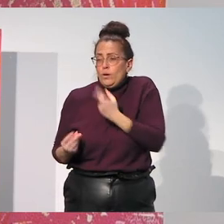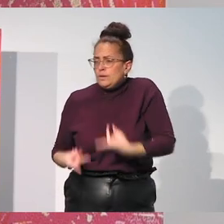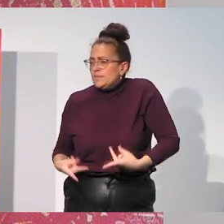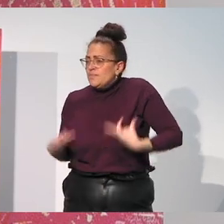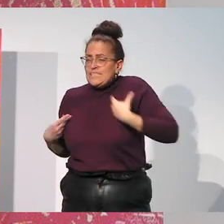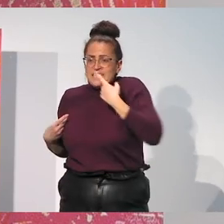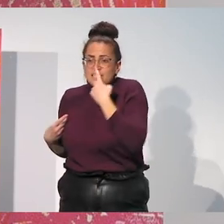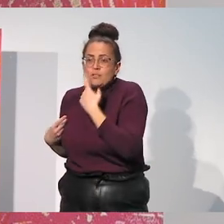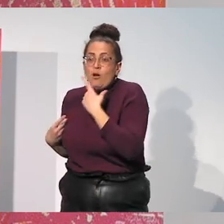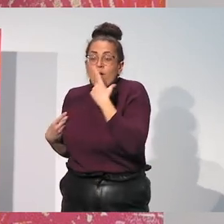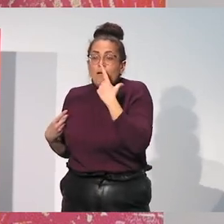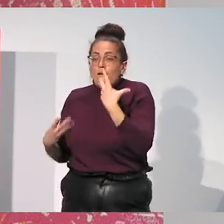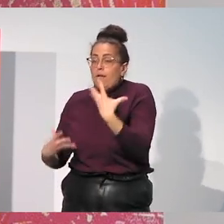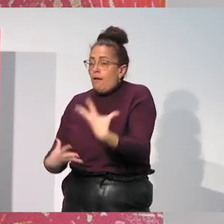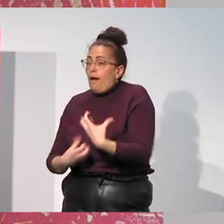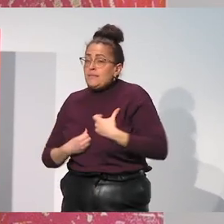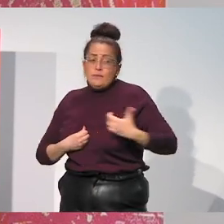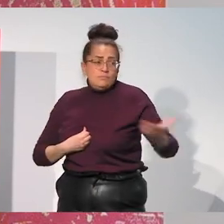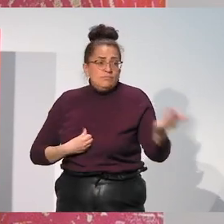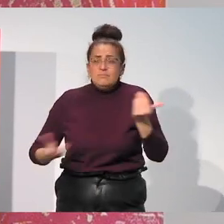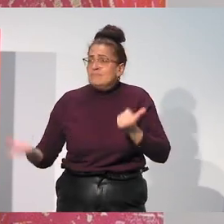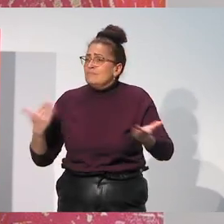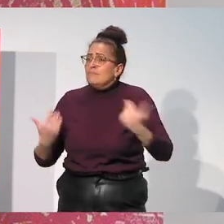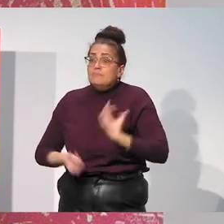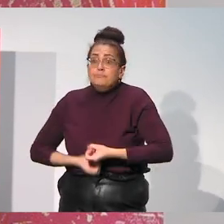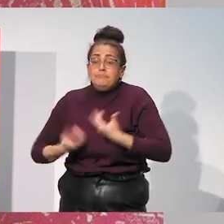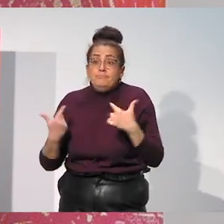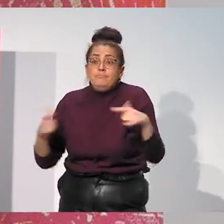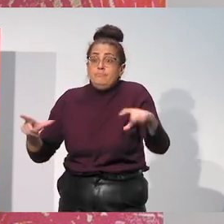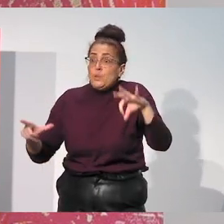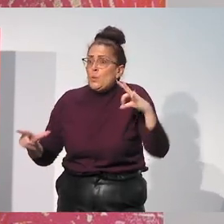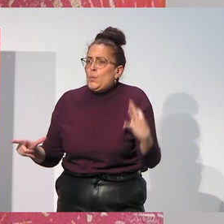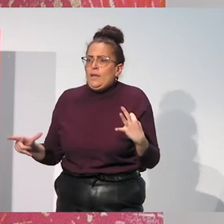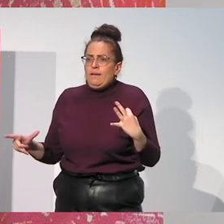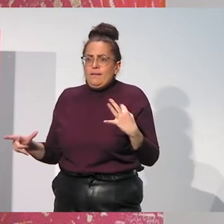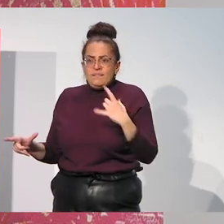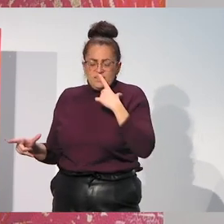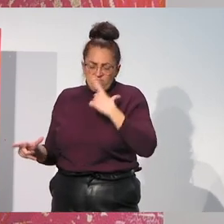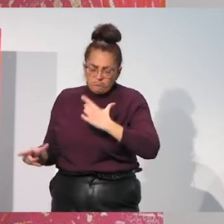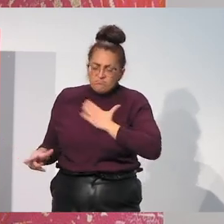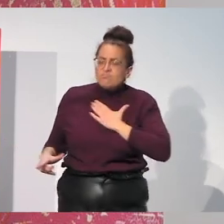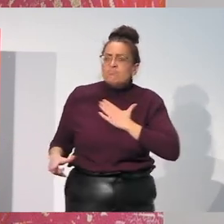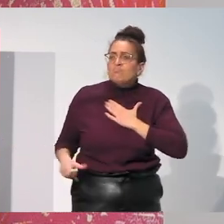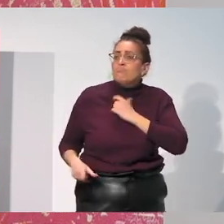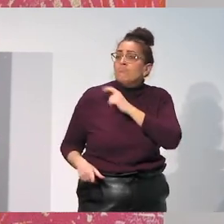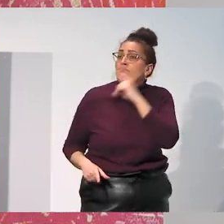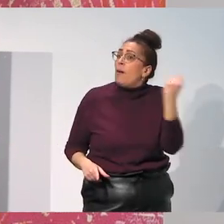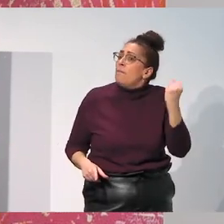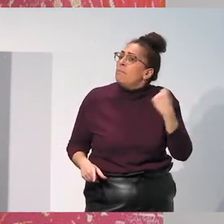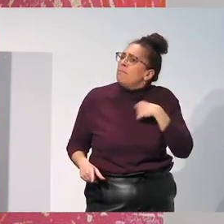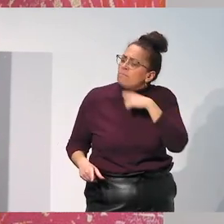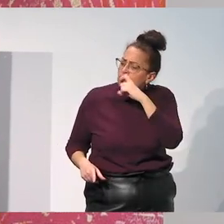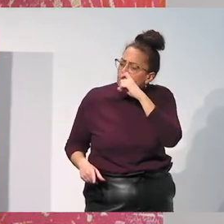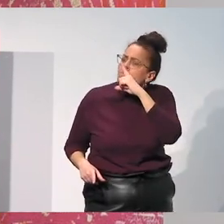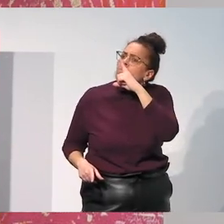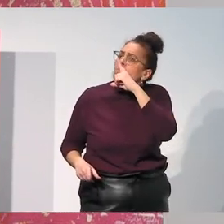avec abandon, et veut parler avec liberté. Elle me donne l'orgueil de ma condition d'homme. Pourtant, on